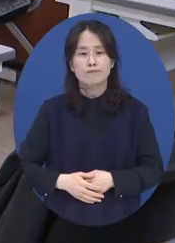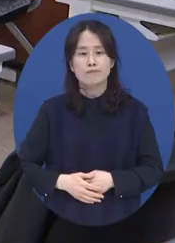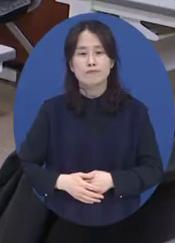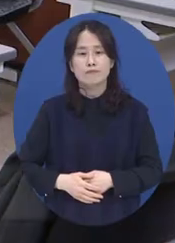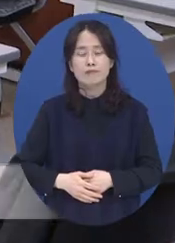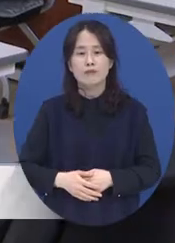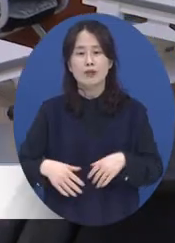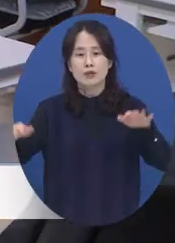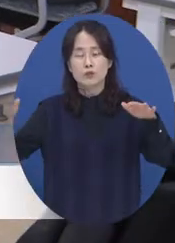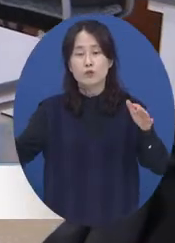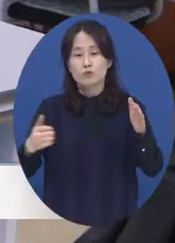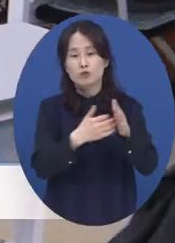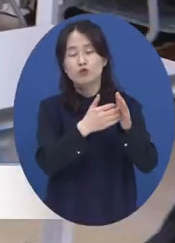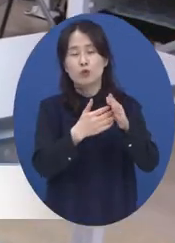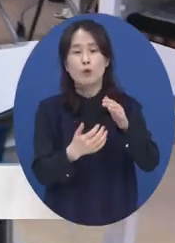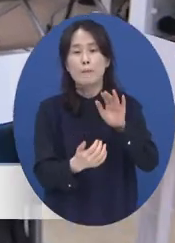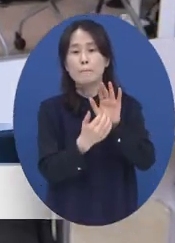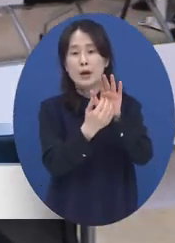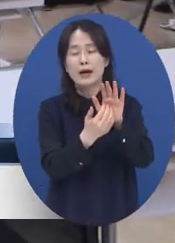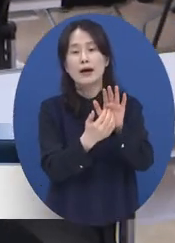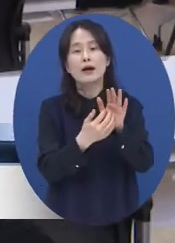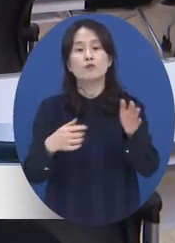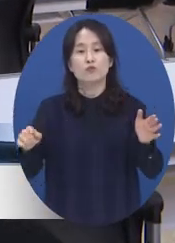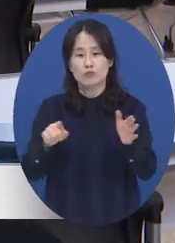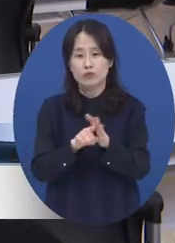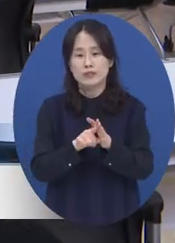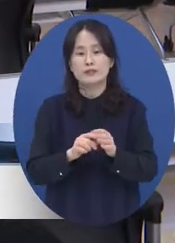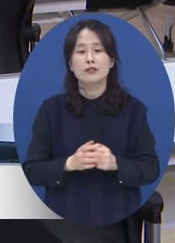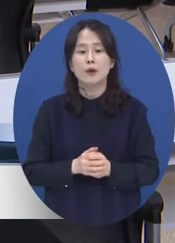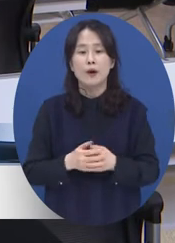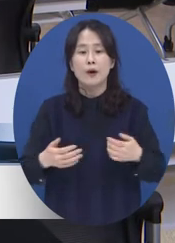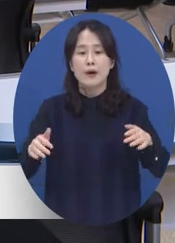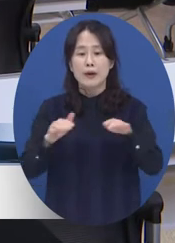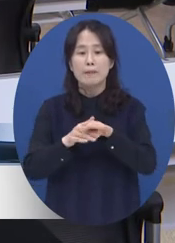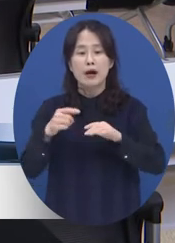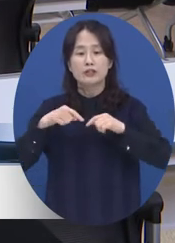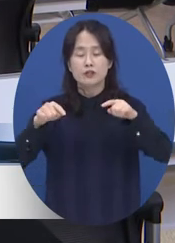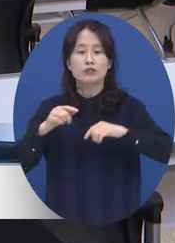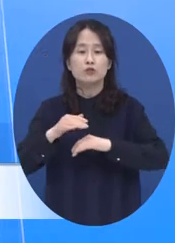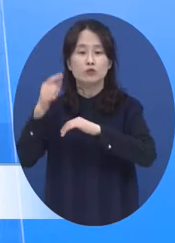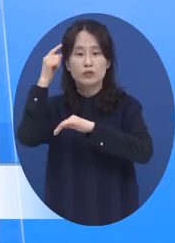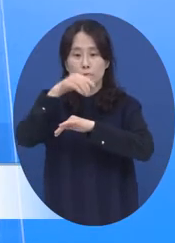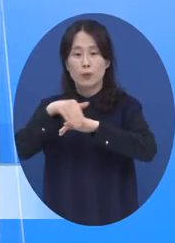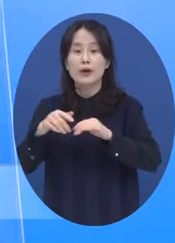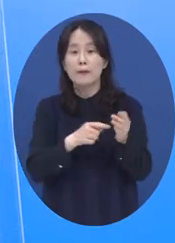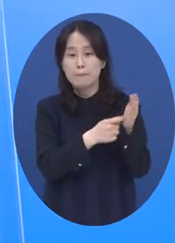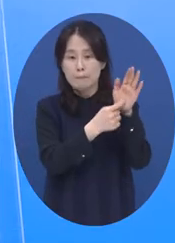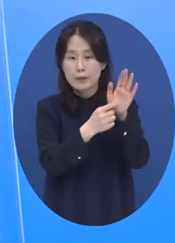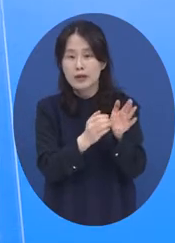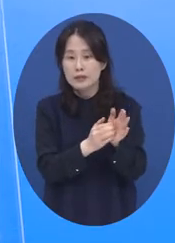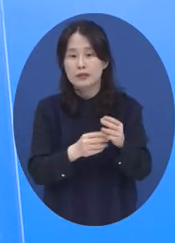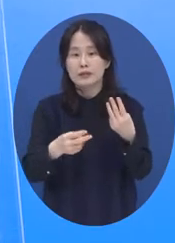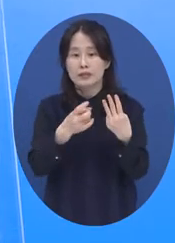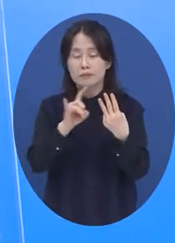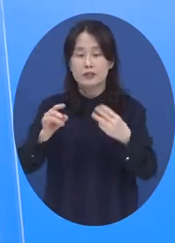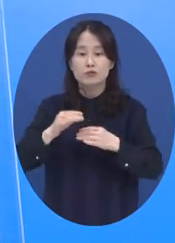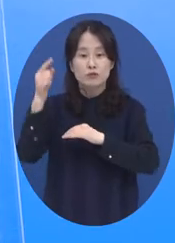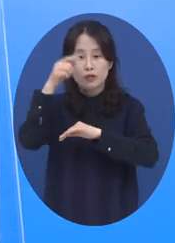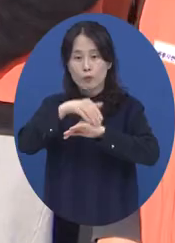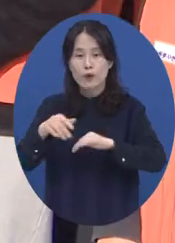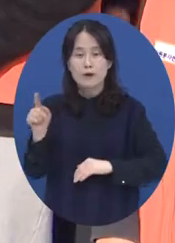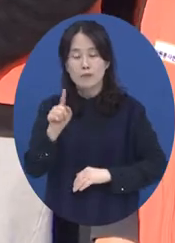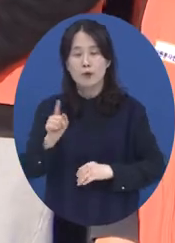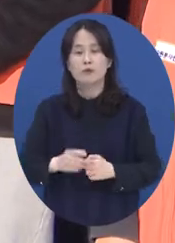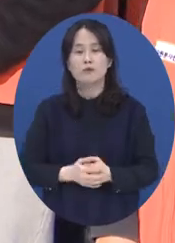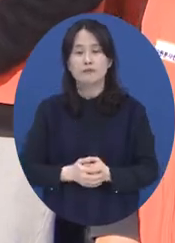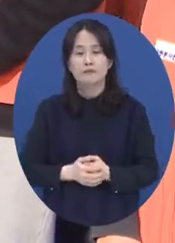좋고. 이렇게 야생조류 충돌 사고를 막기 위해 경기도가 조류 충돌 예방 정책 추진 계획을 내놨습니다.